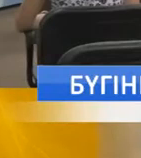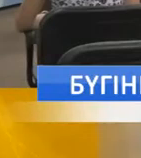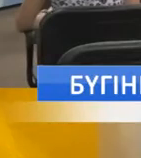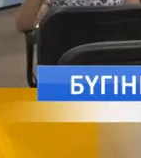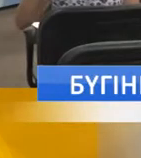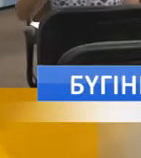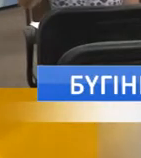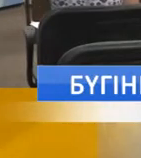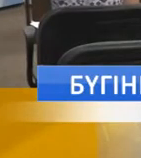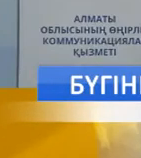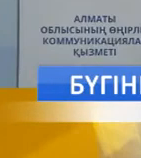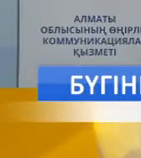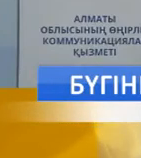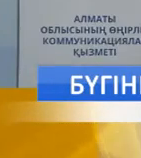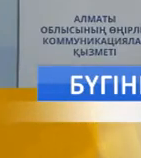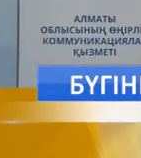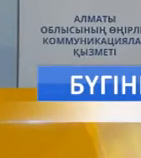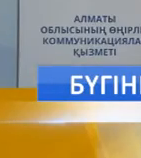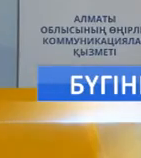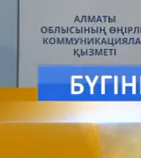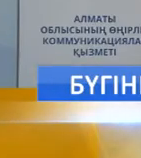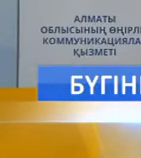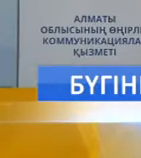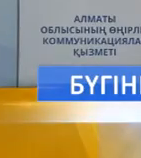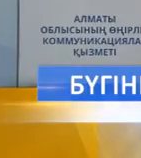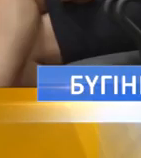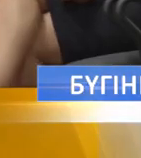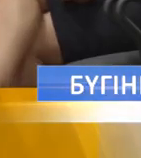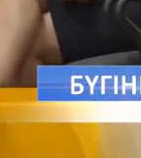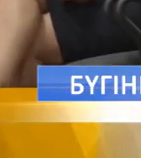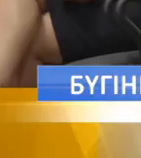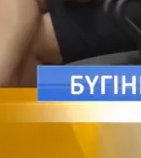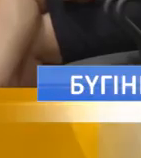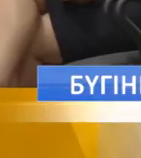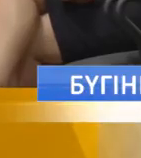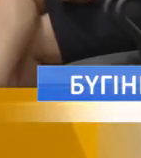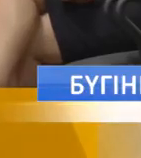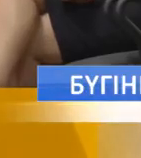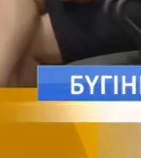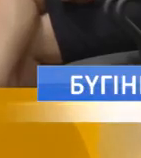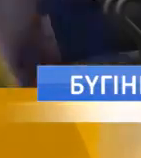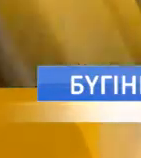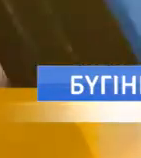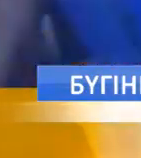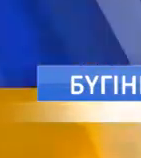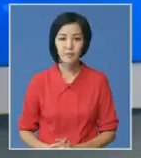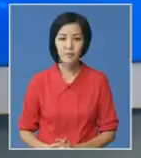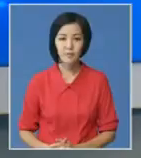Еңбек жолы. Облыста кәсіпорын жұмысшылары мен еңбек әулеттеріне арналған байқау жарияланды.